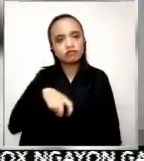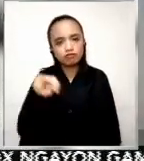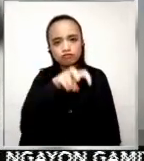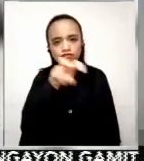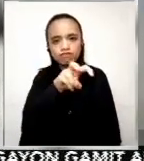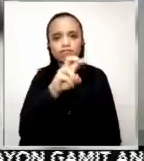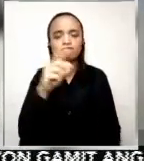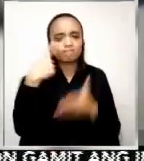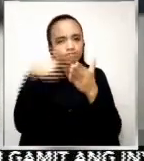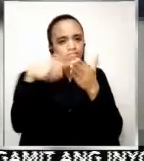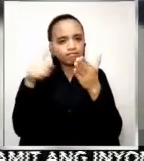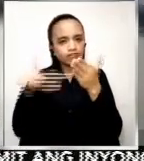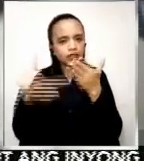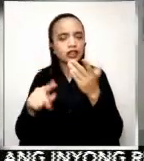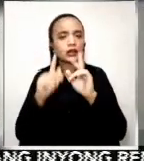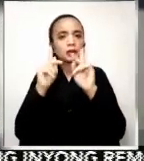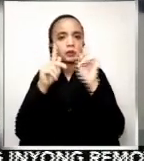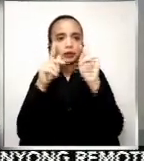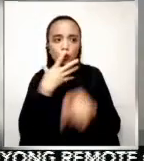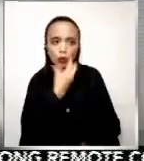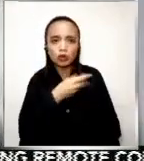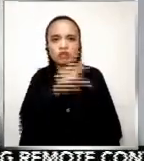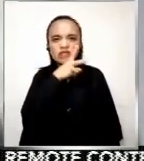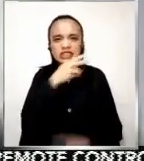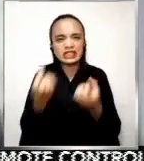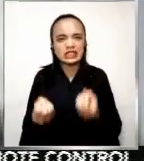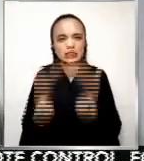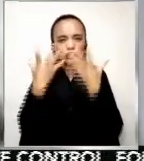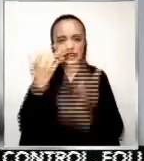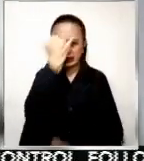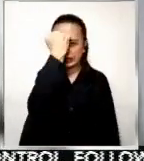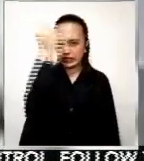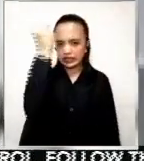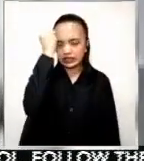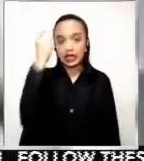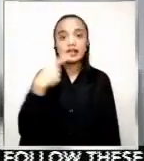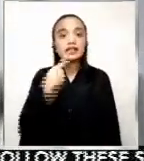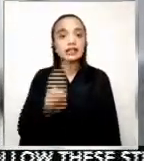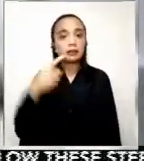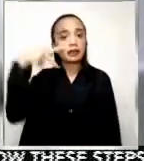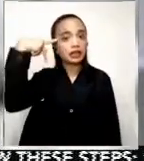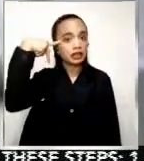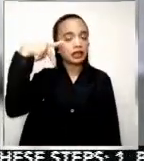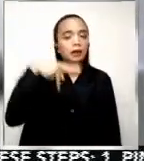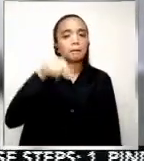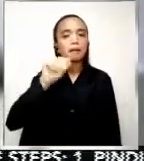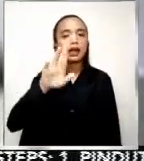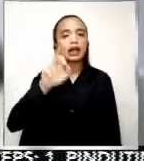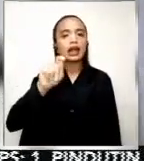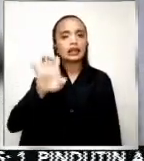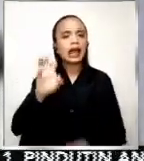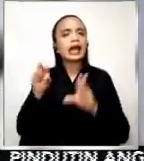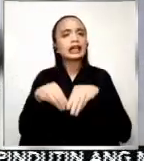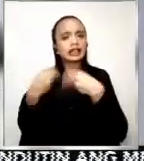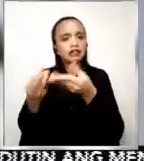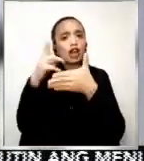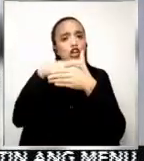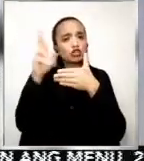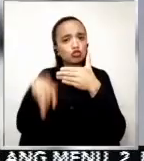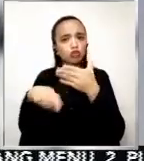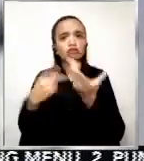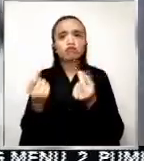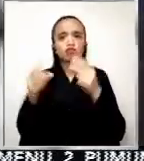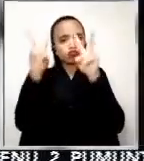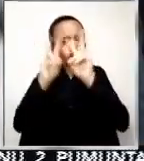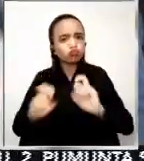mga persons of interest sa pambobomba sa hulo. Sabi ni Perete, ibibigay raw ang mga resulta ng pagsusuri sa mga